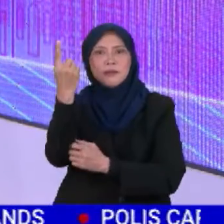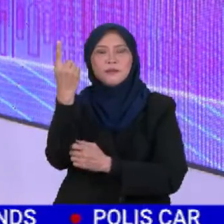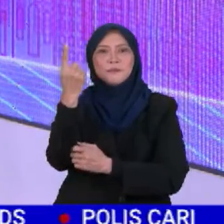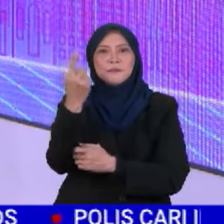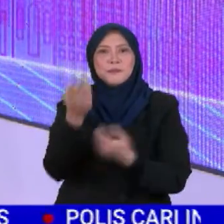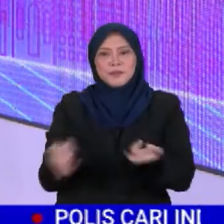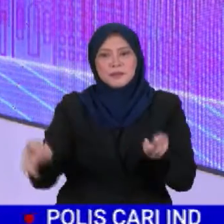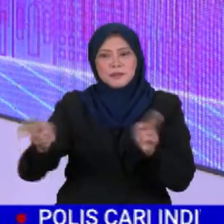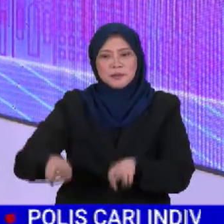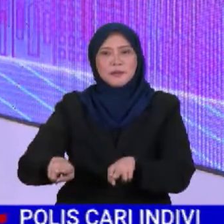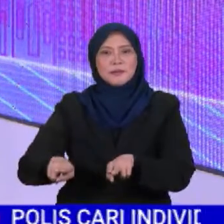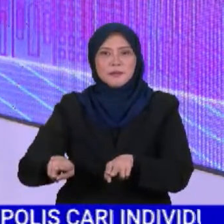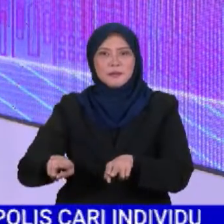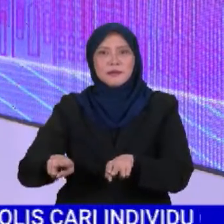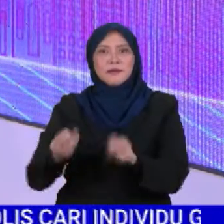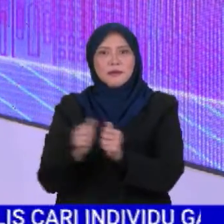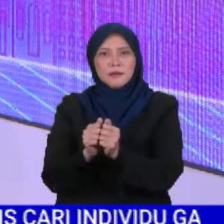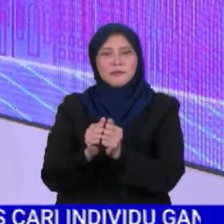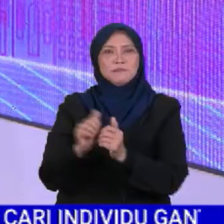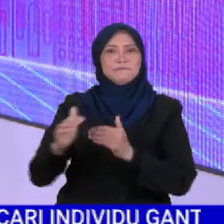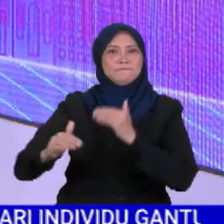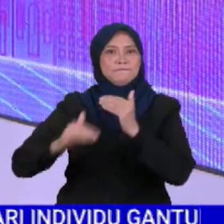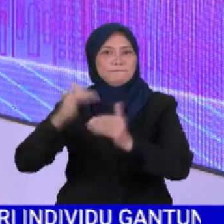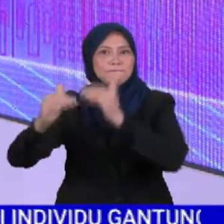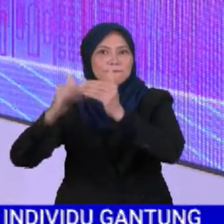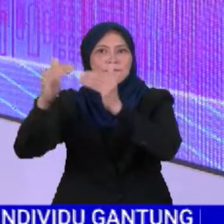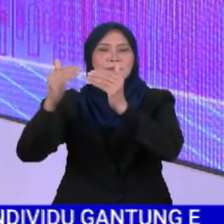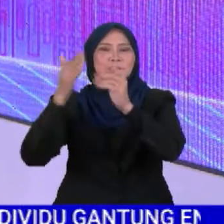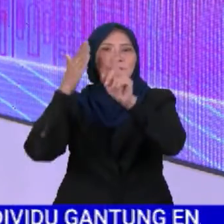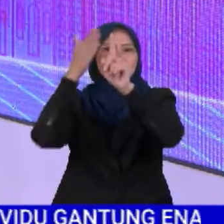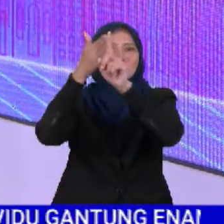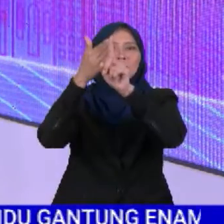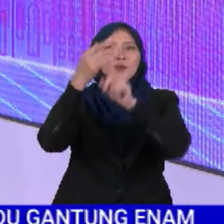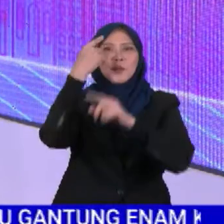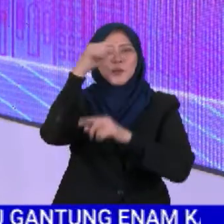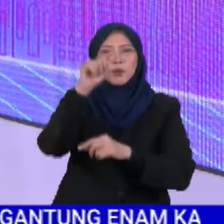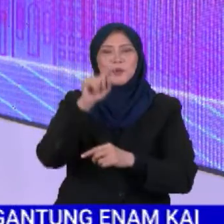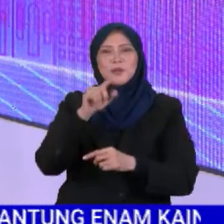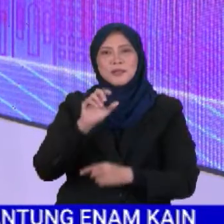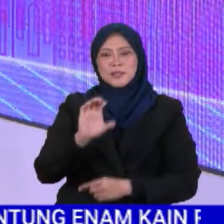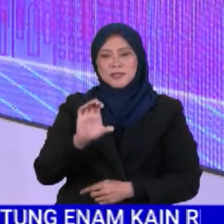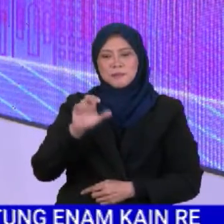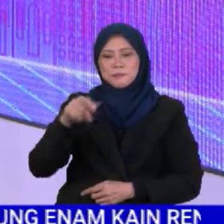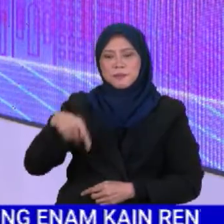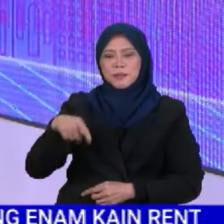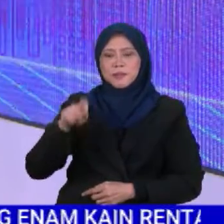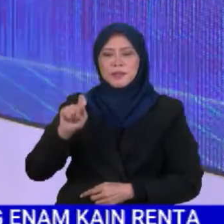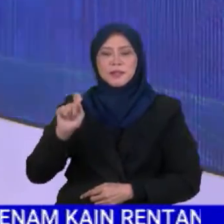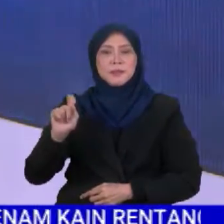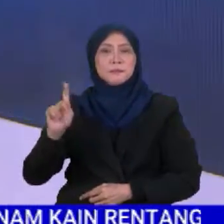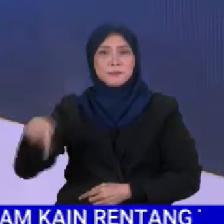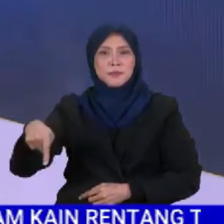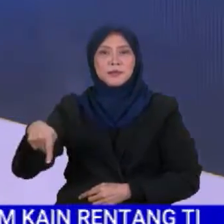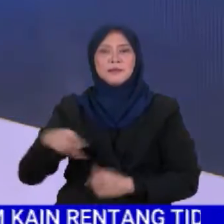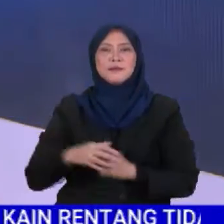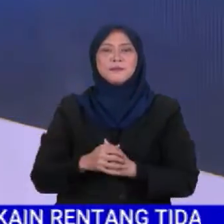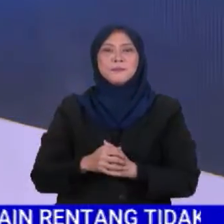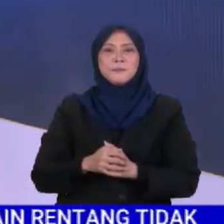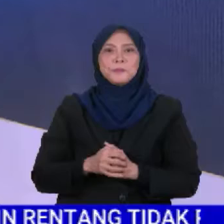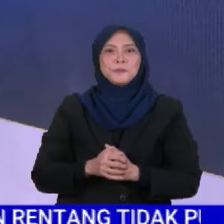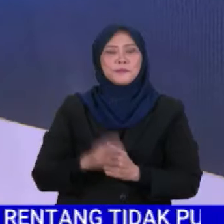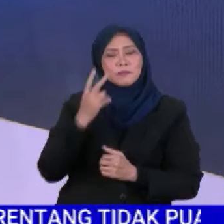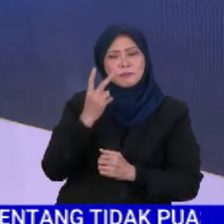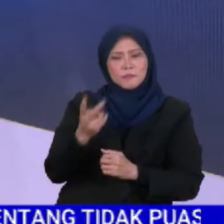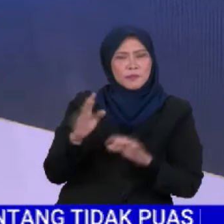perjanjian komprehensif dan progresif bagi perkongsian transpasifik cptpp inisiatif dilaksana